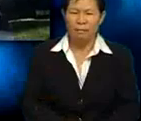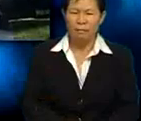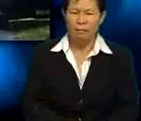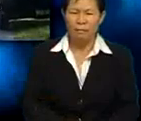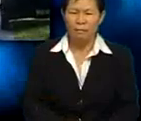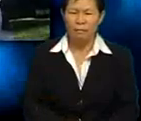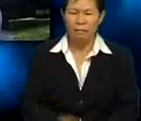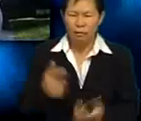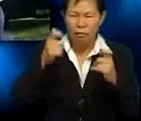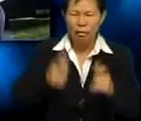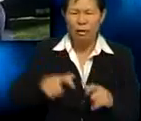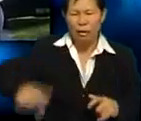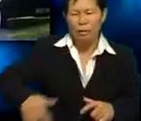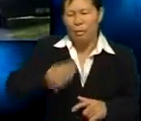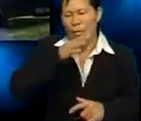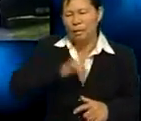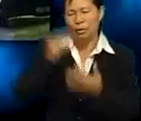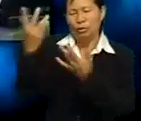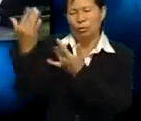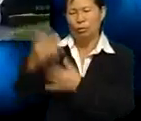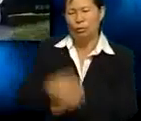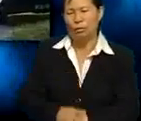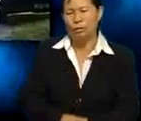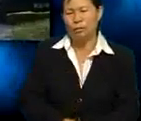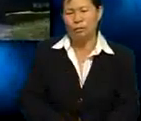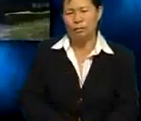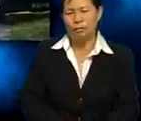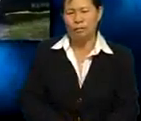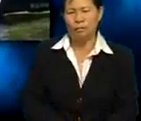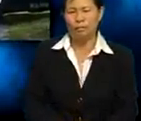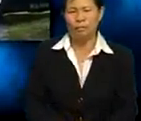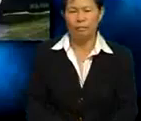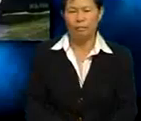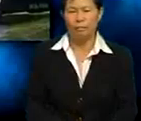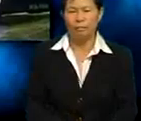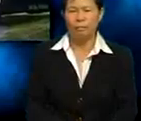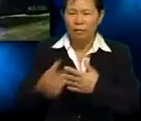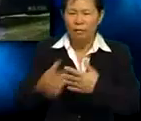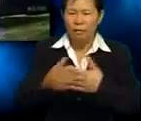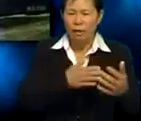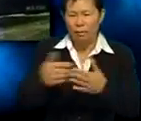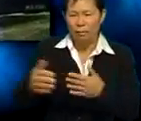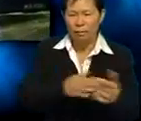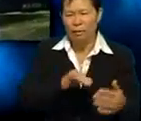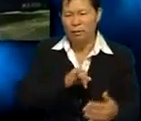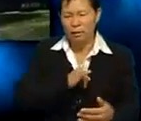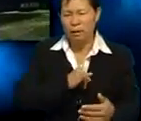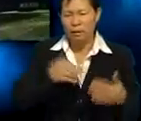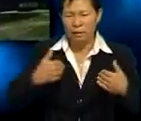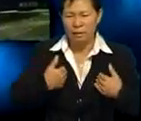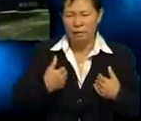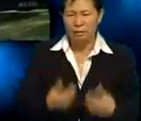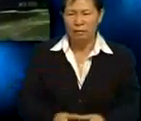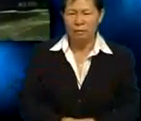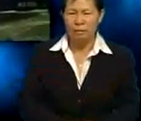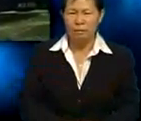Cepatlah nanti lambat pula. Masa saya tunggu kan. Marah dia. Apa yang takut? Saya ada jalan putung. Apa? Jalan